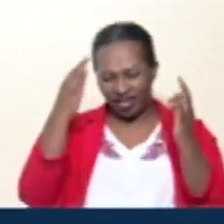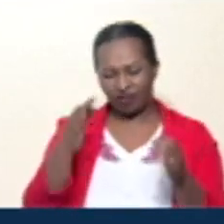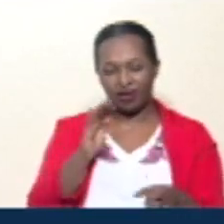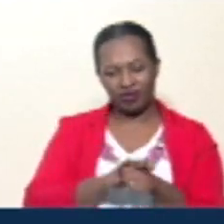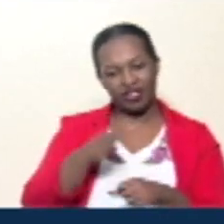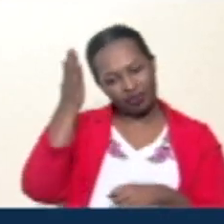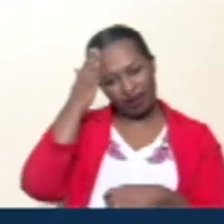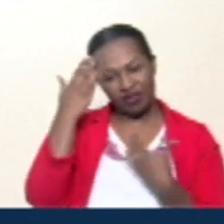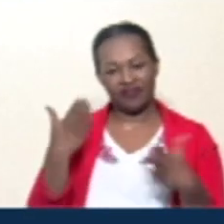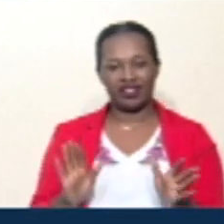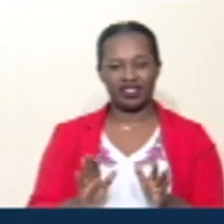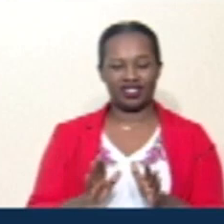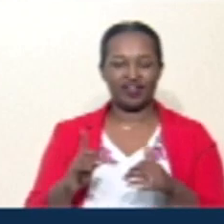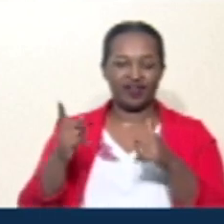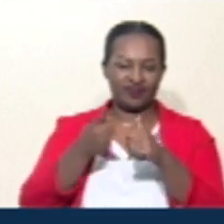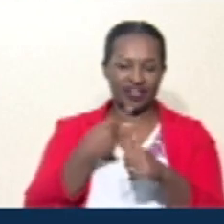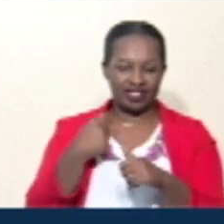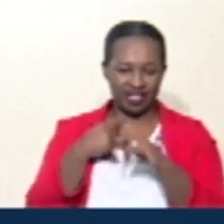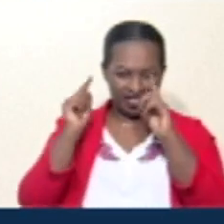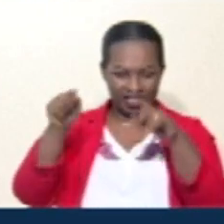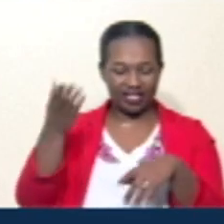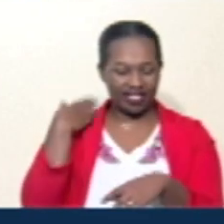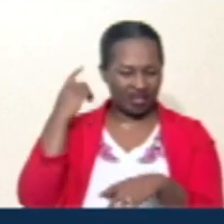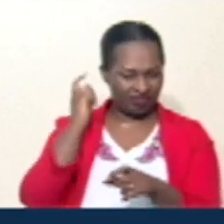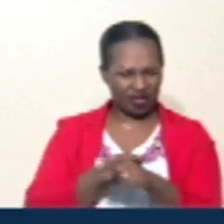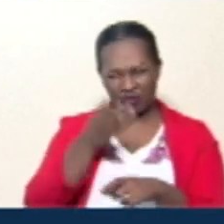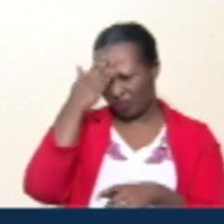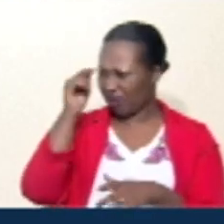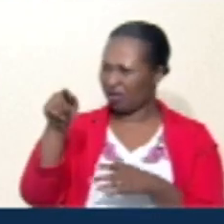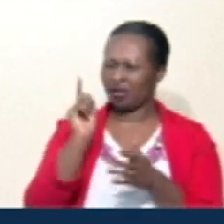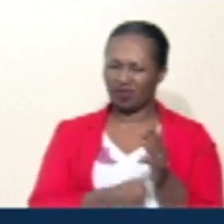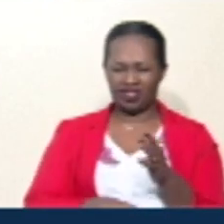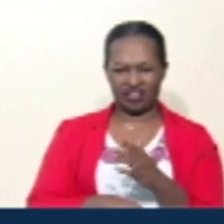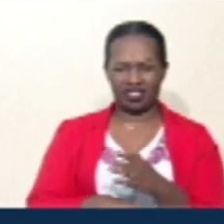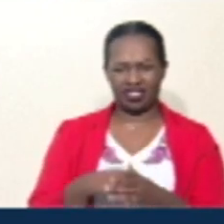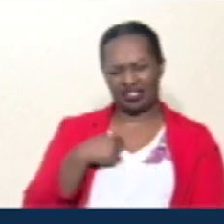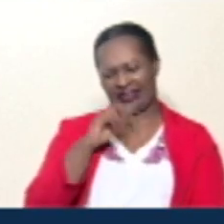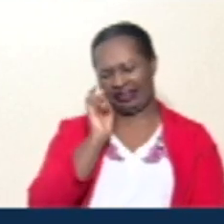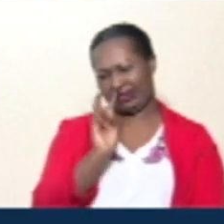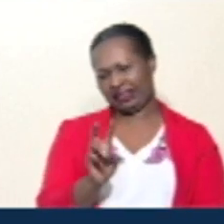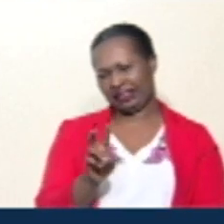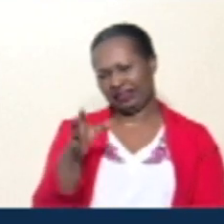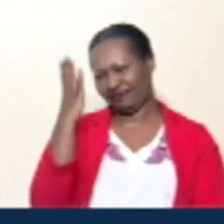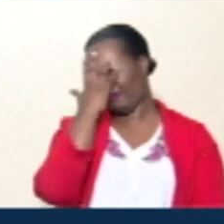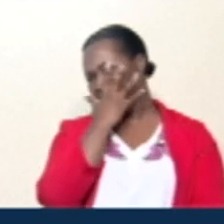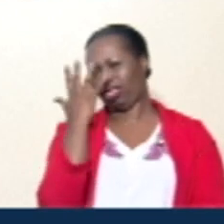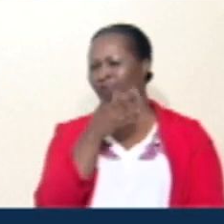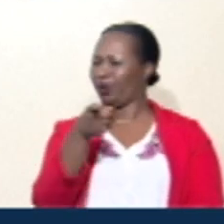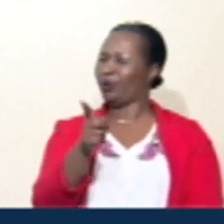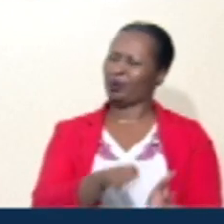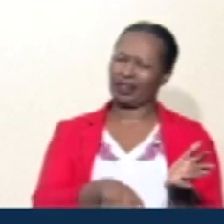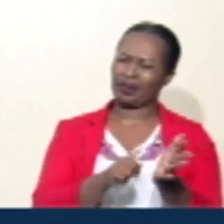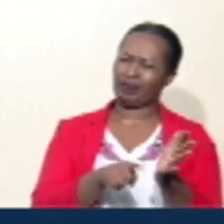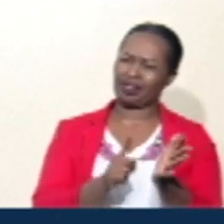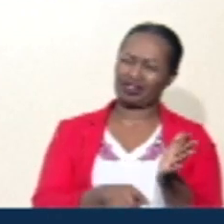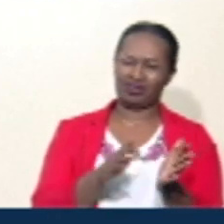kumenya. Gambye nkiza hano byari bingoye kumenya ibyo ari byo, nkareba bikancanga nkumva